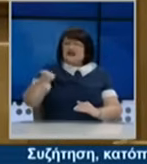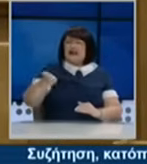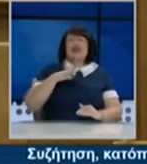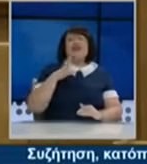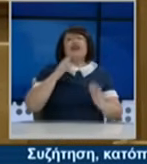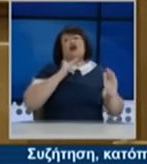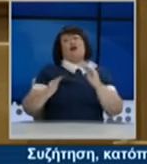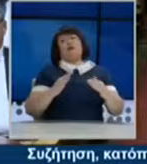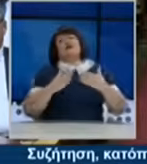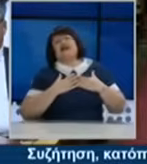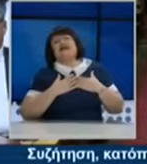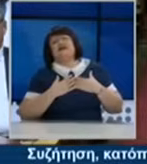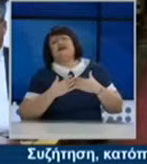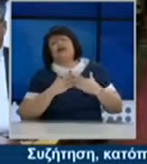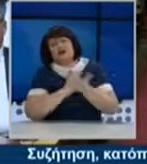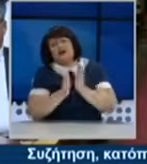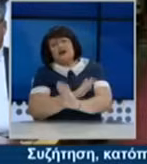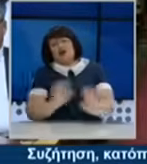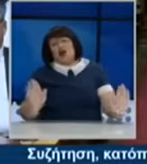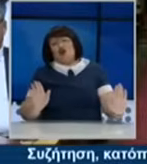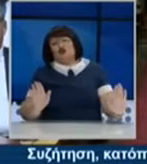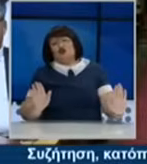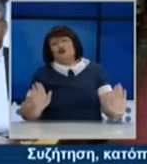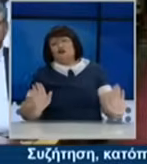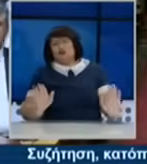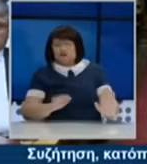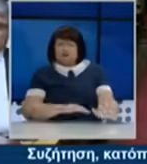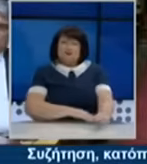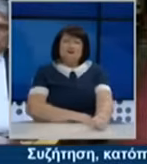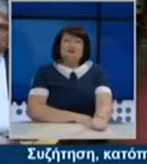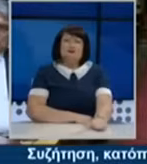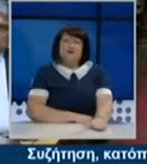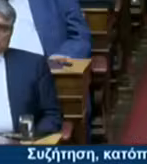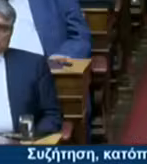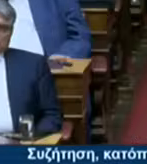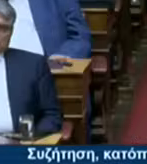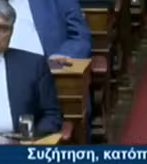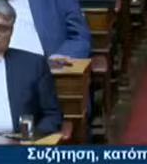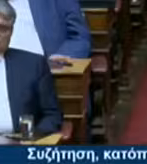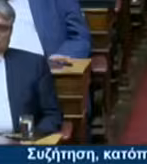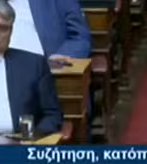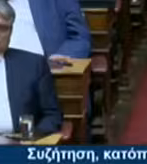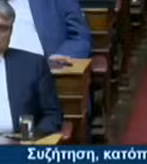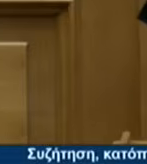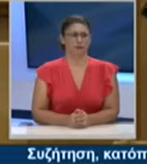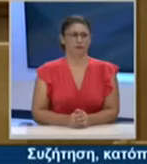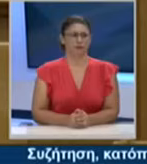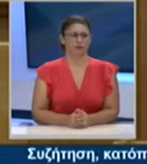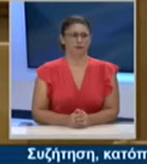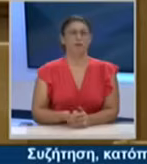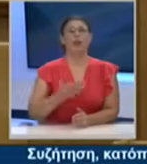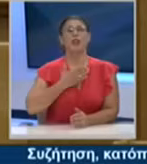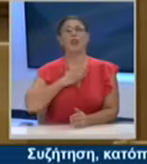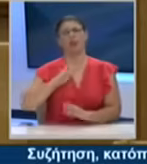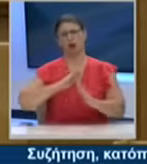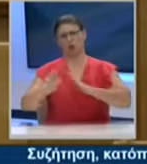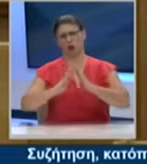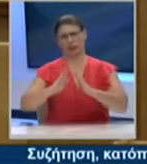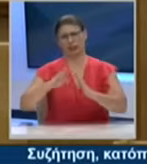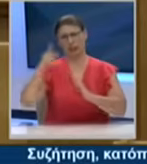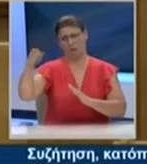θέλω. Τελειώνω εδώ. Τελειώνω εδώ. Δεν θέλω. Δεν θέλω προστάτες, είπα. Ελάτε.